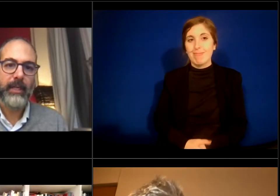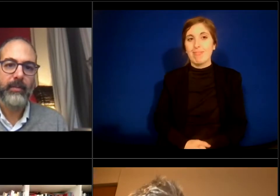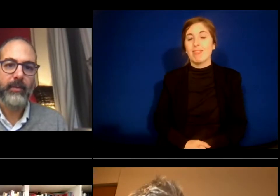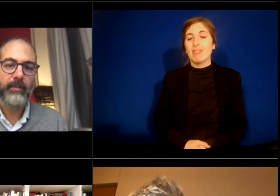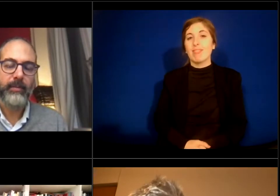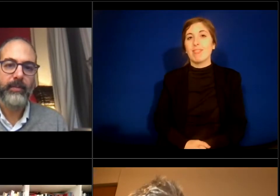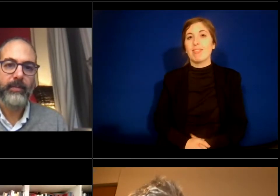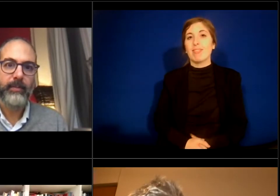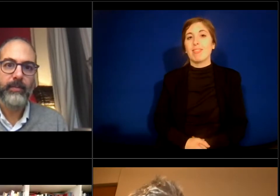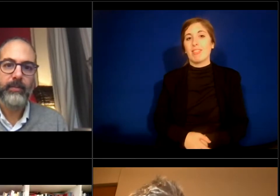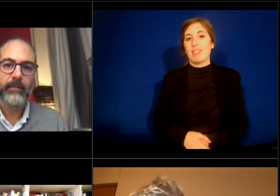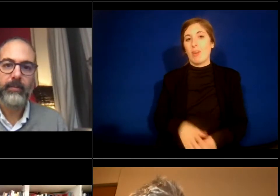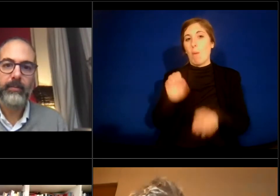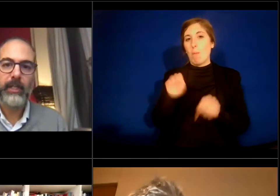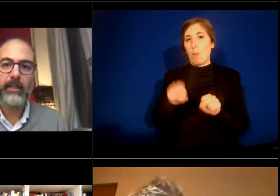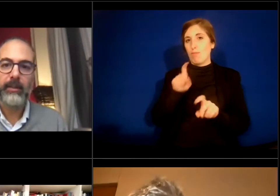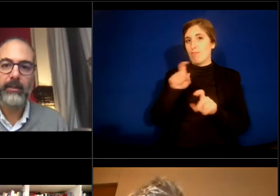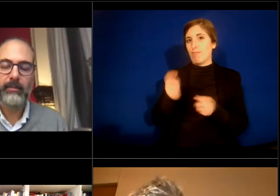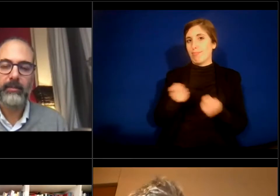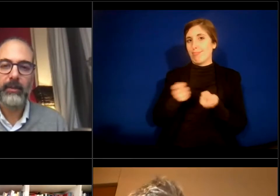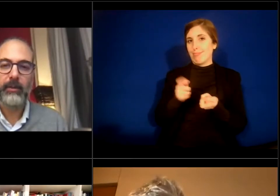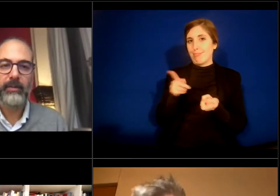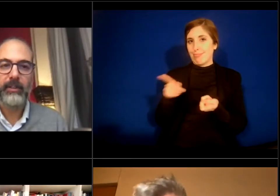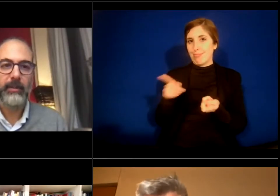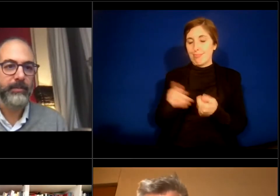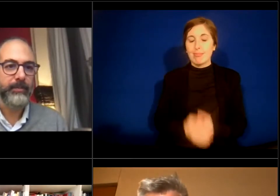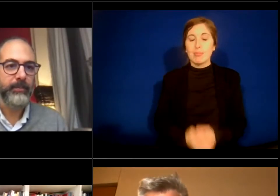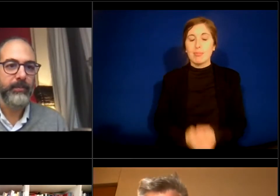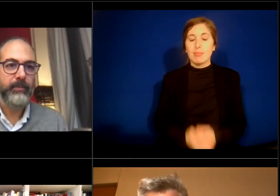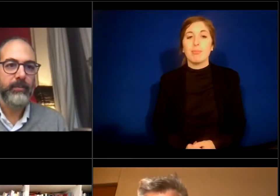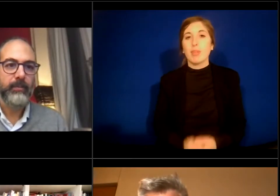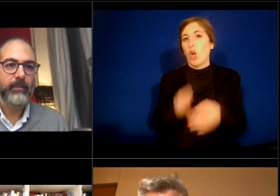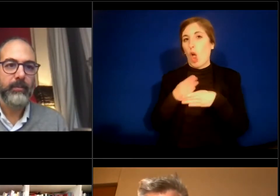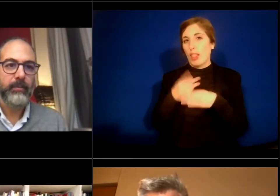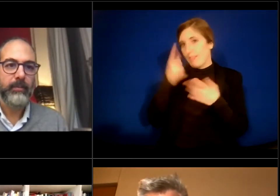lo schermo. Sì. Cioè la condivisione.